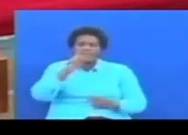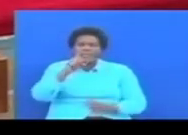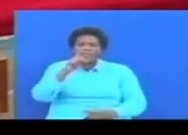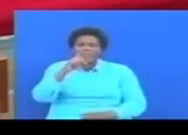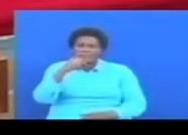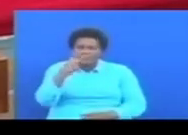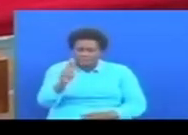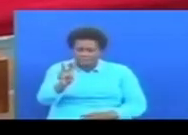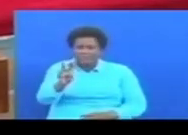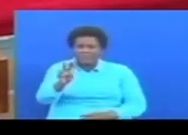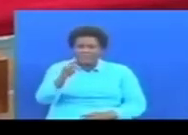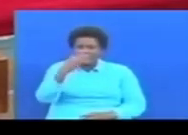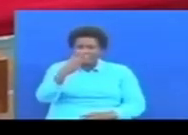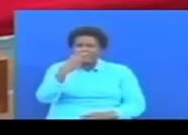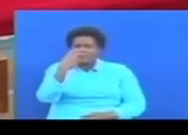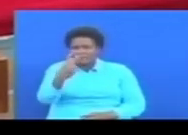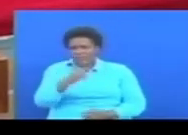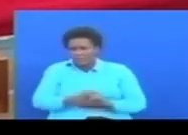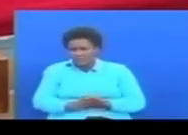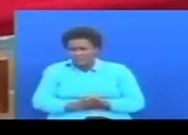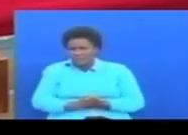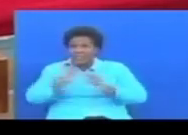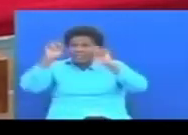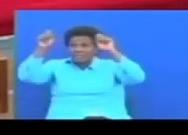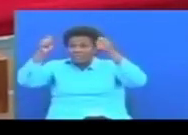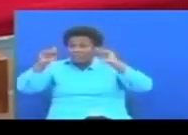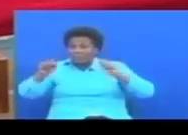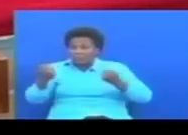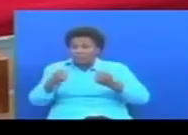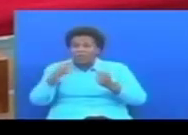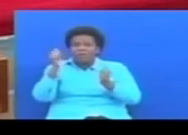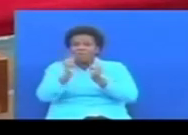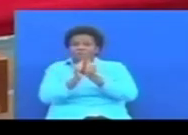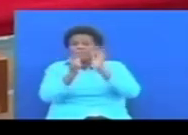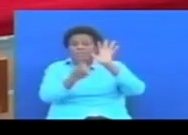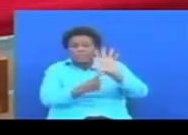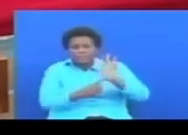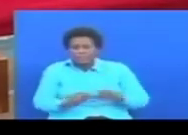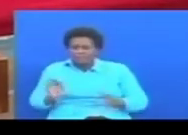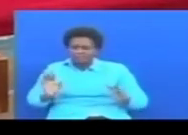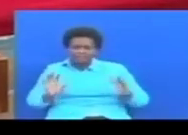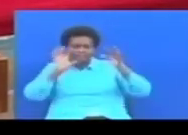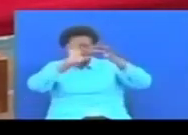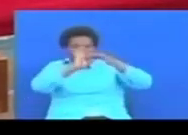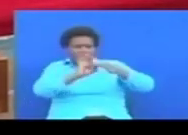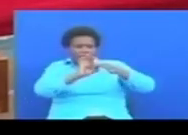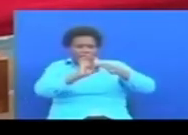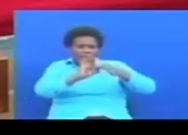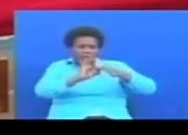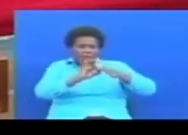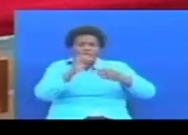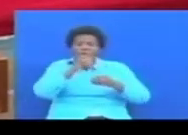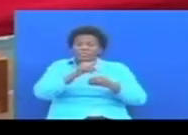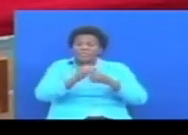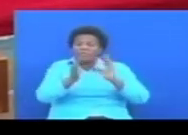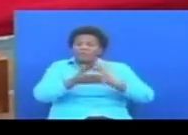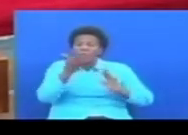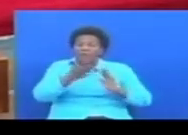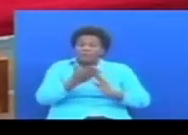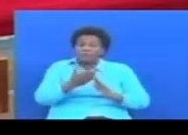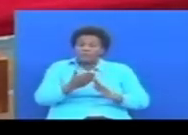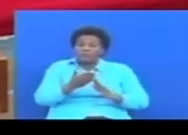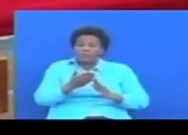kilovolti 0.4, ufungaji wa transforma 16, kuunganisha umeme wateja wa awali 533, na gharama za